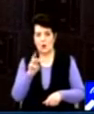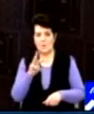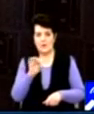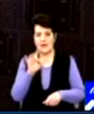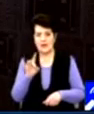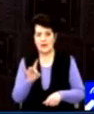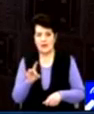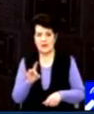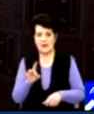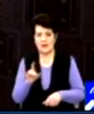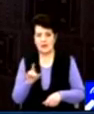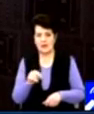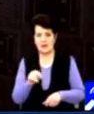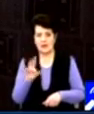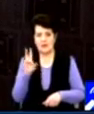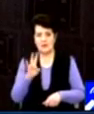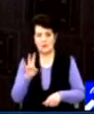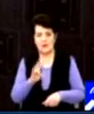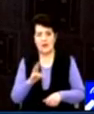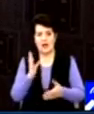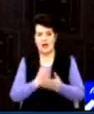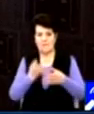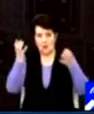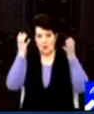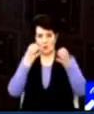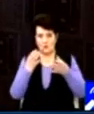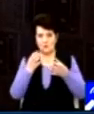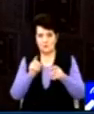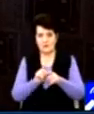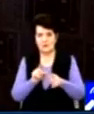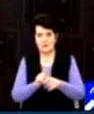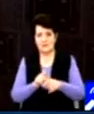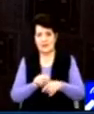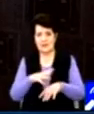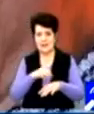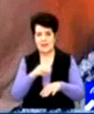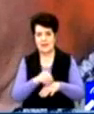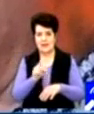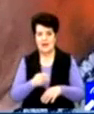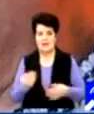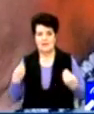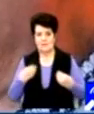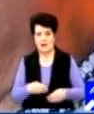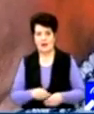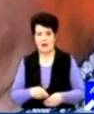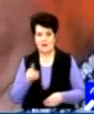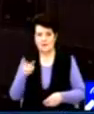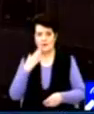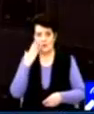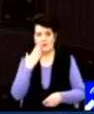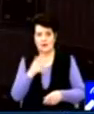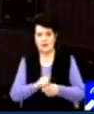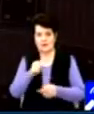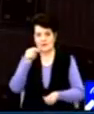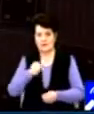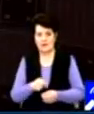o cușmă țurcănească de cărlan și era îmbrăcat românești. Și ne-am împrietenit, am